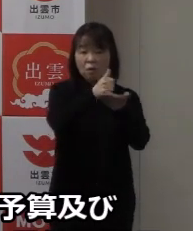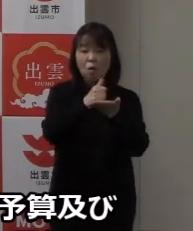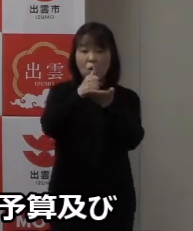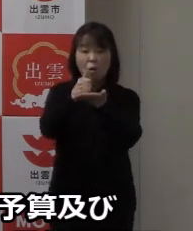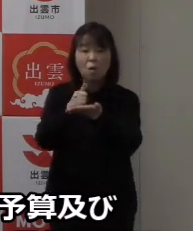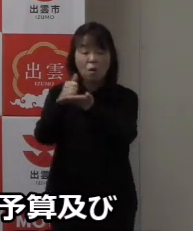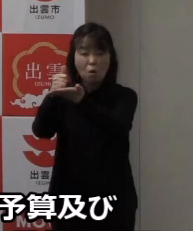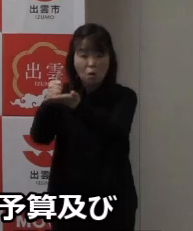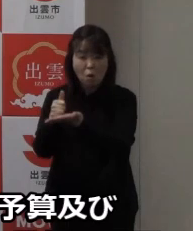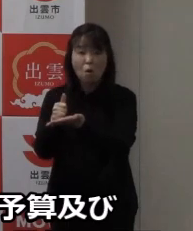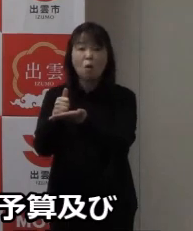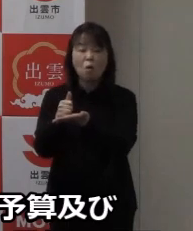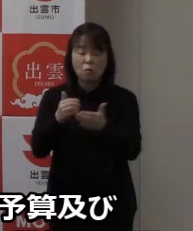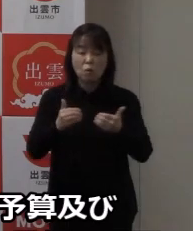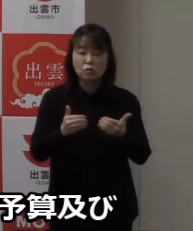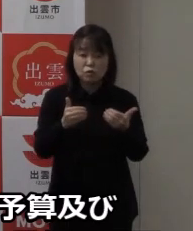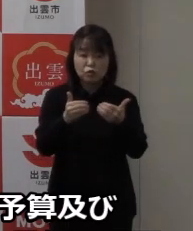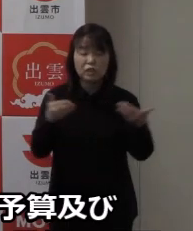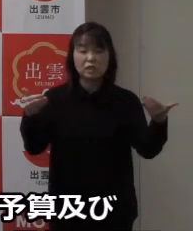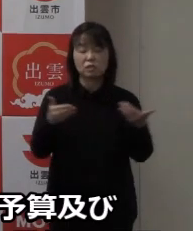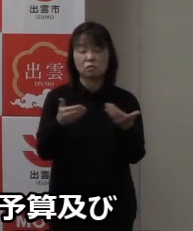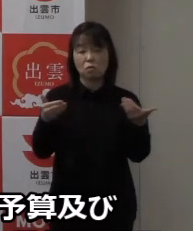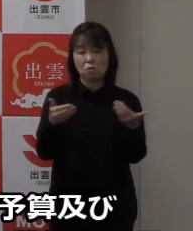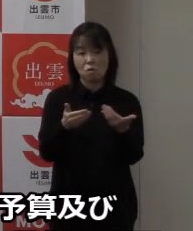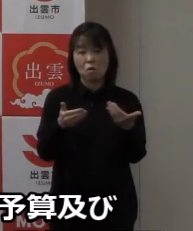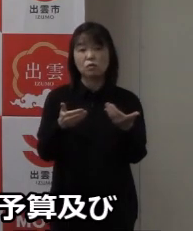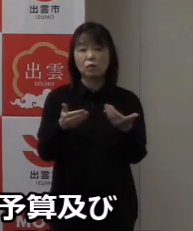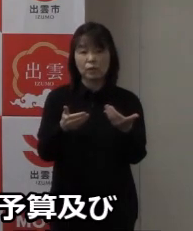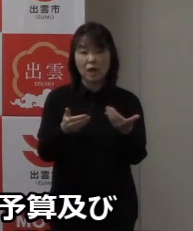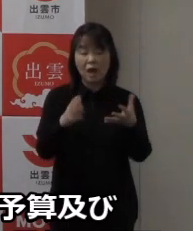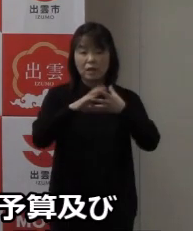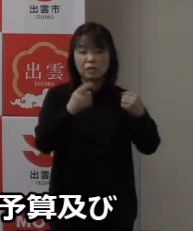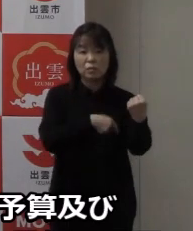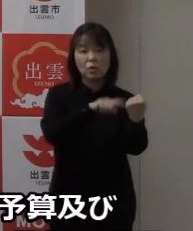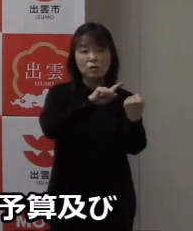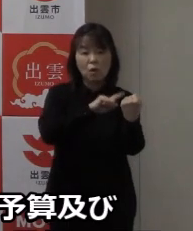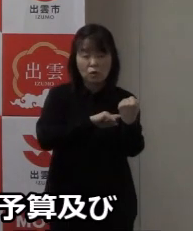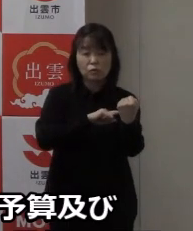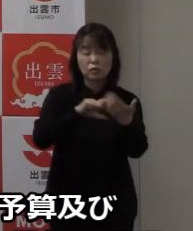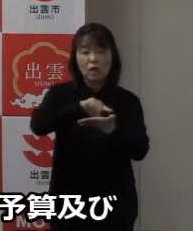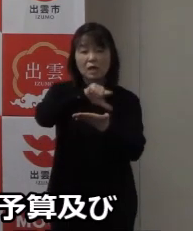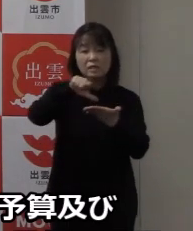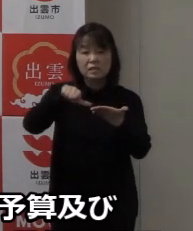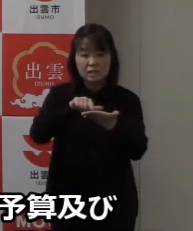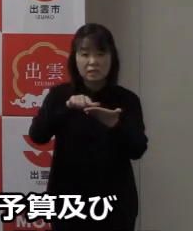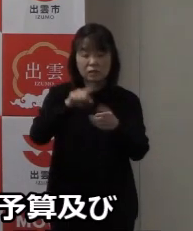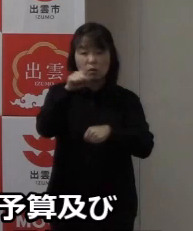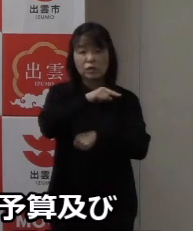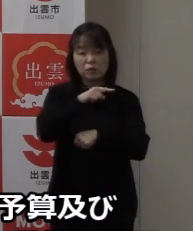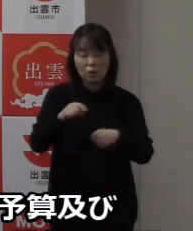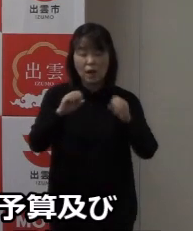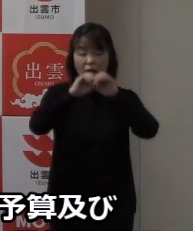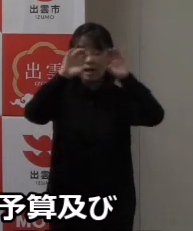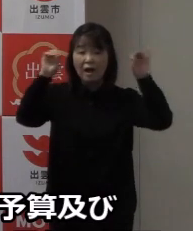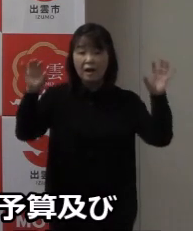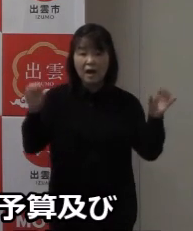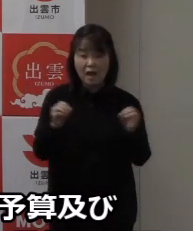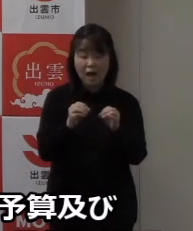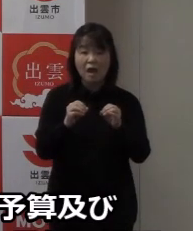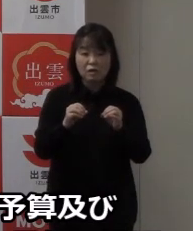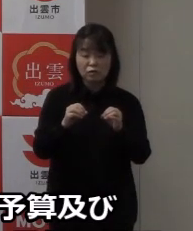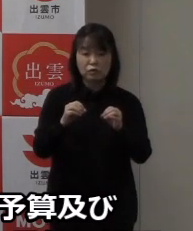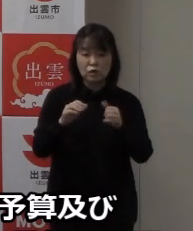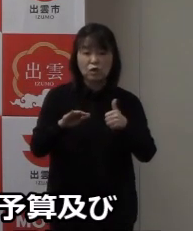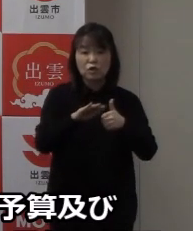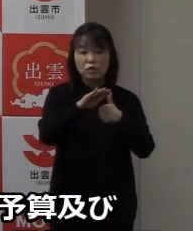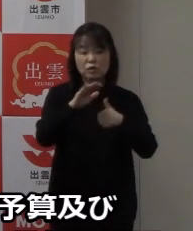観光誘客推進事業といたしましては、出雲力で地域と人が輝く持続可能な観光地域づくりの実現